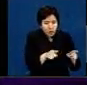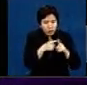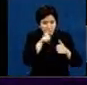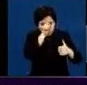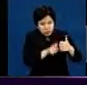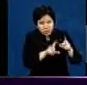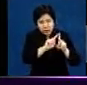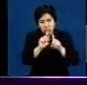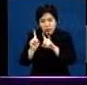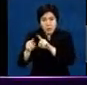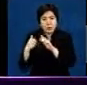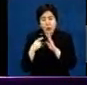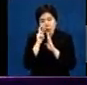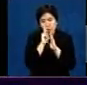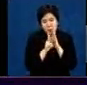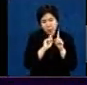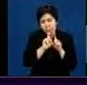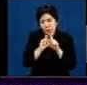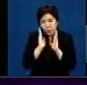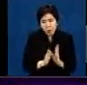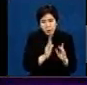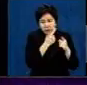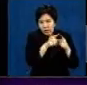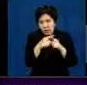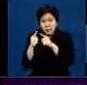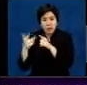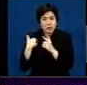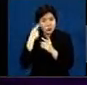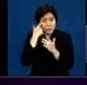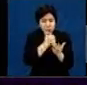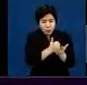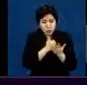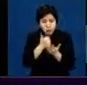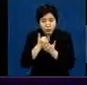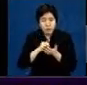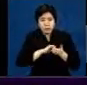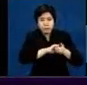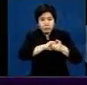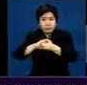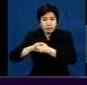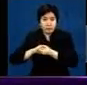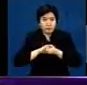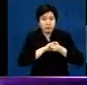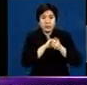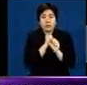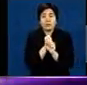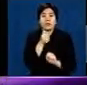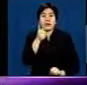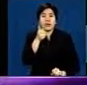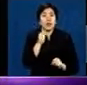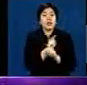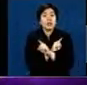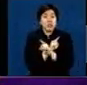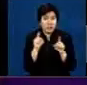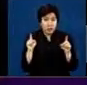ไกในหลายๆกลไกที่หวังว่าจะได้ร่วมกันสร้างความปลองดองและความสมานฉันท์ได้แต่ขณะเ